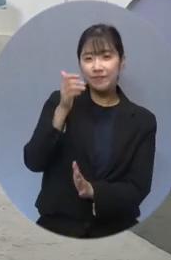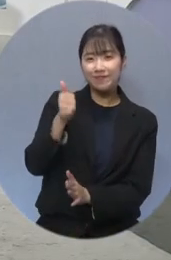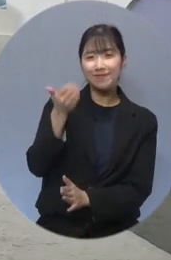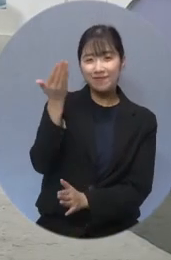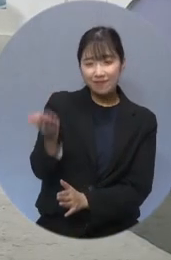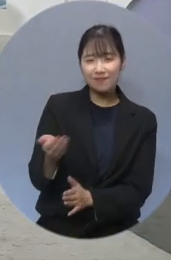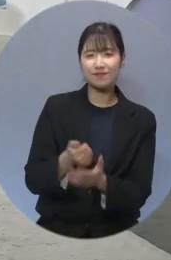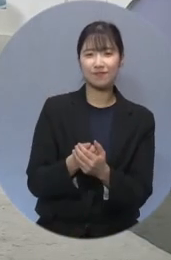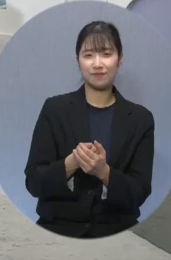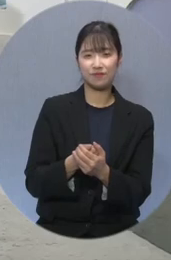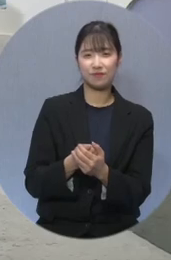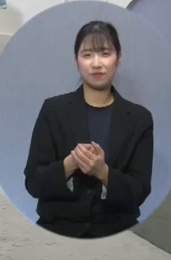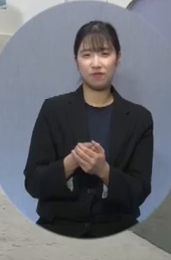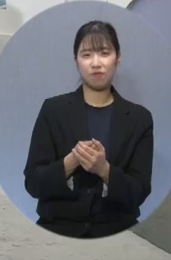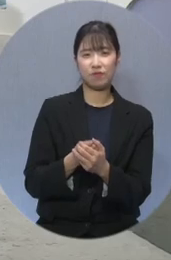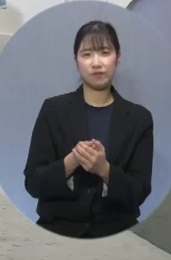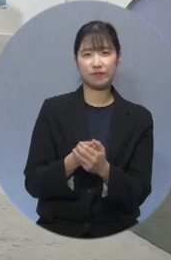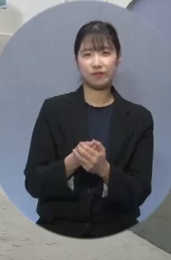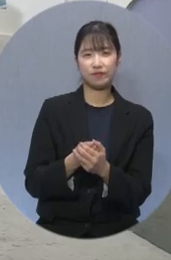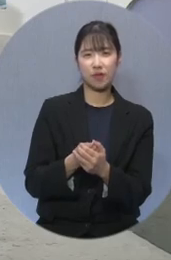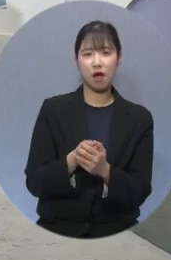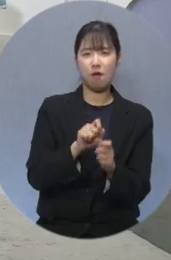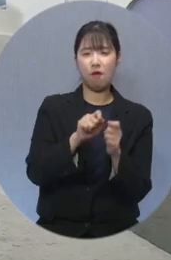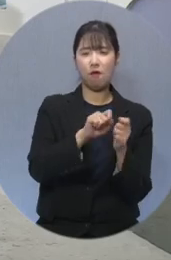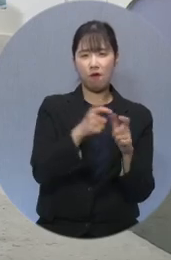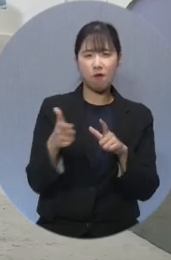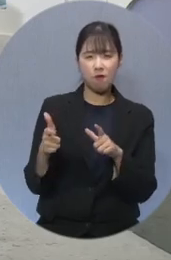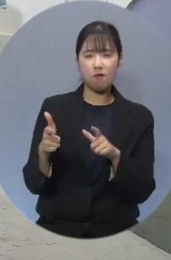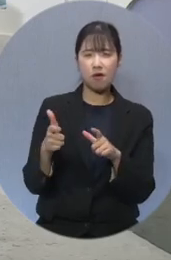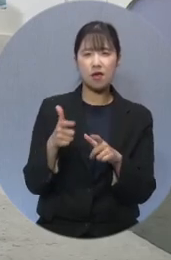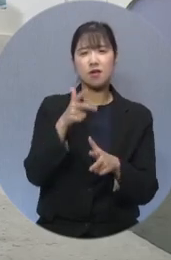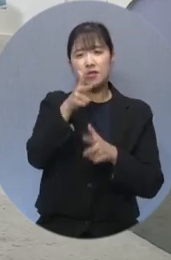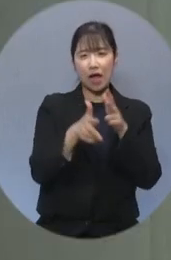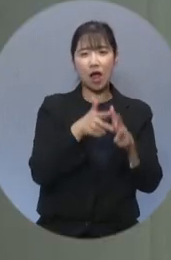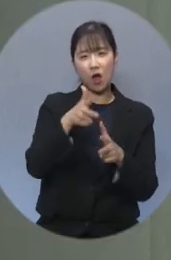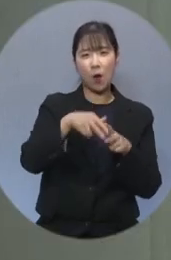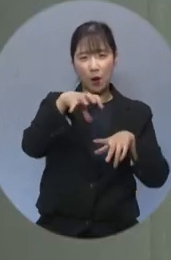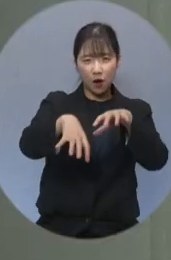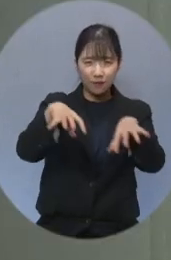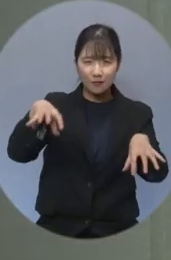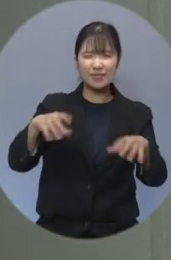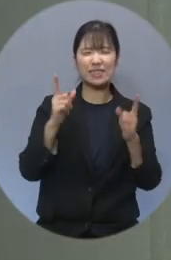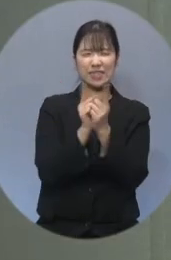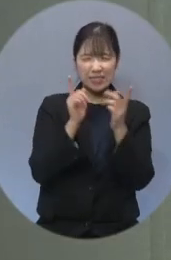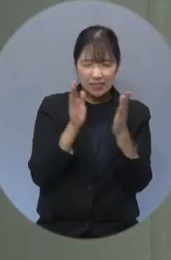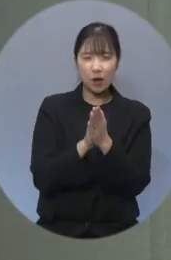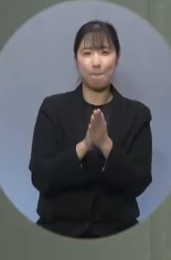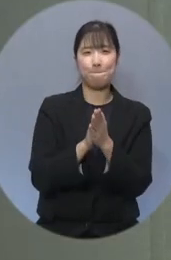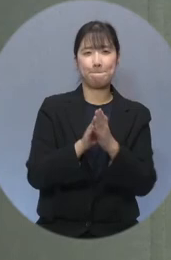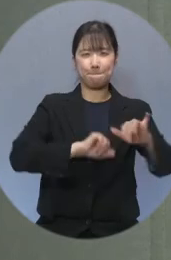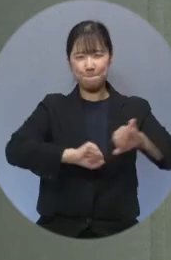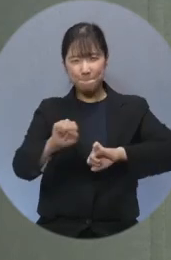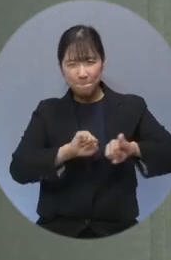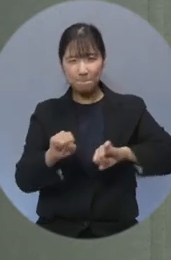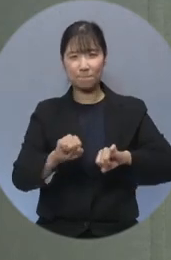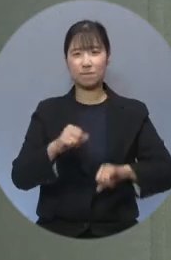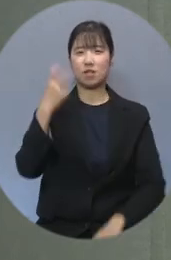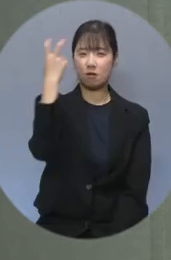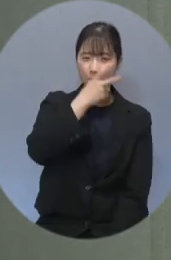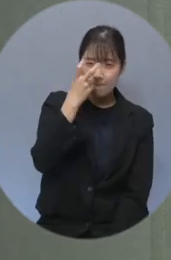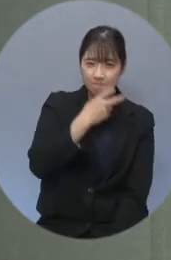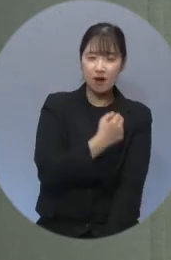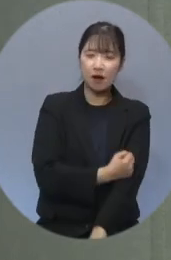시장께서는 누구 못지않게 각종 사업 현장에 직접 발로 뛰고 네. 또 점검도